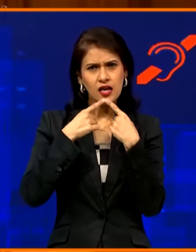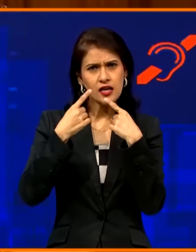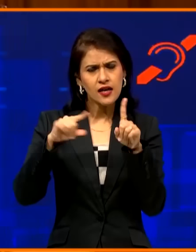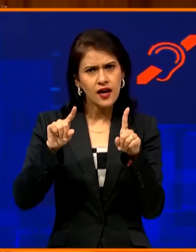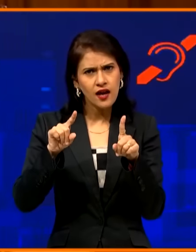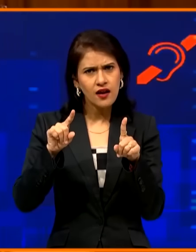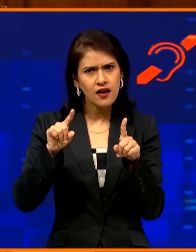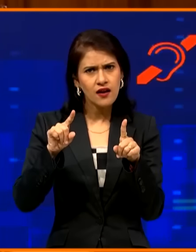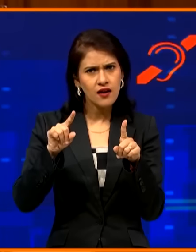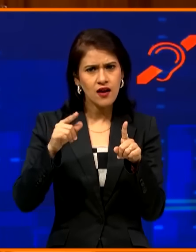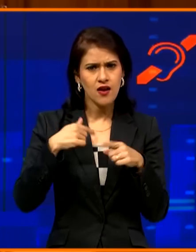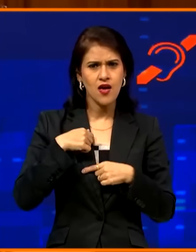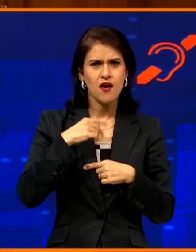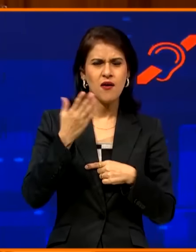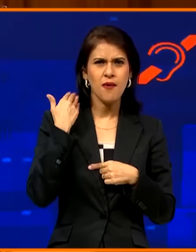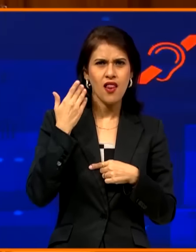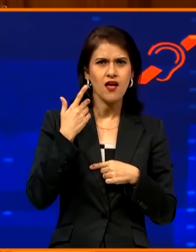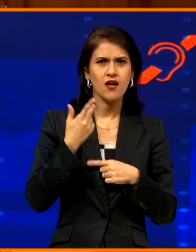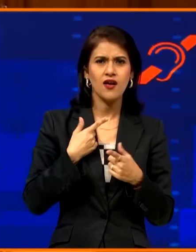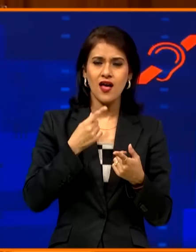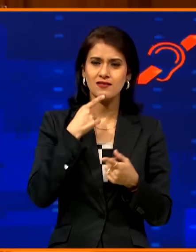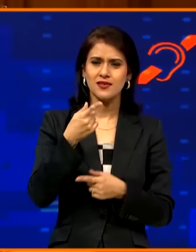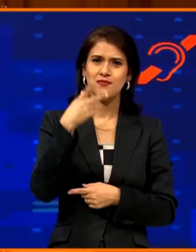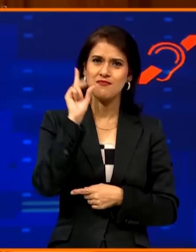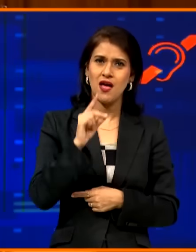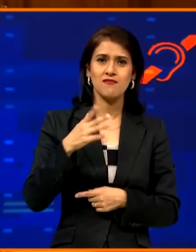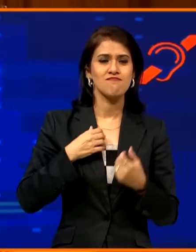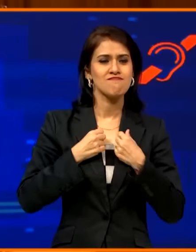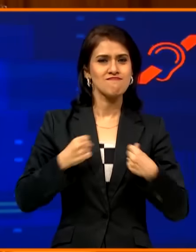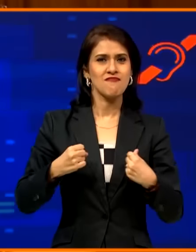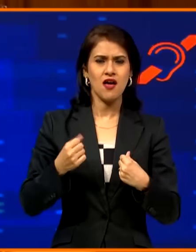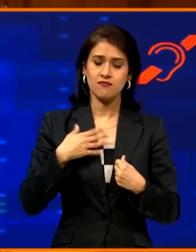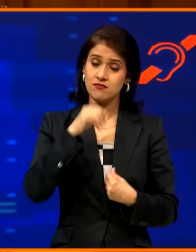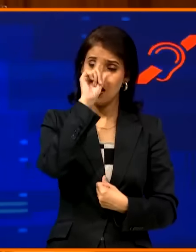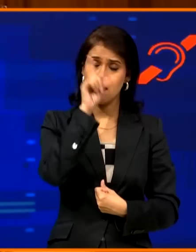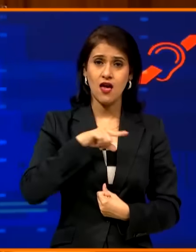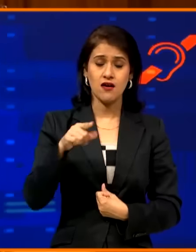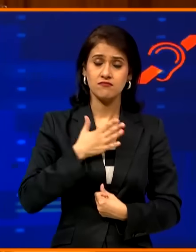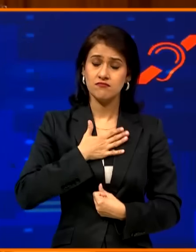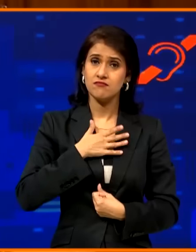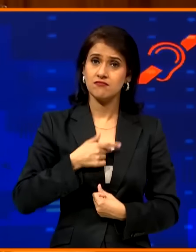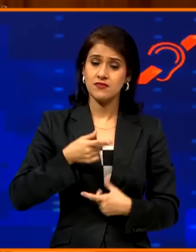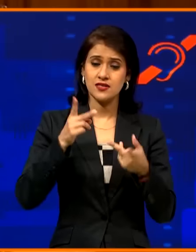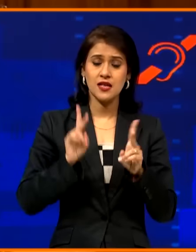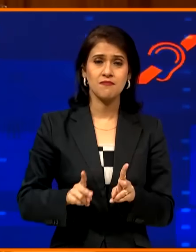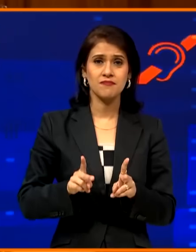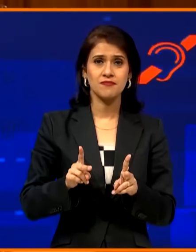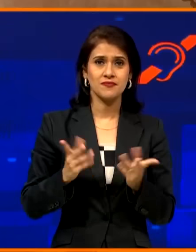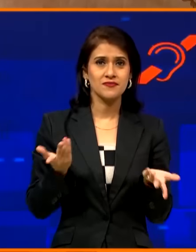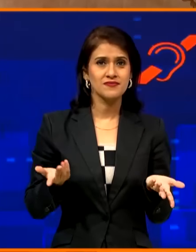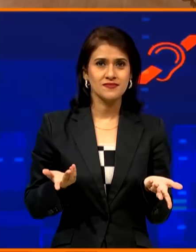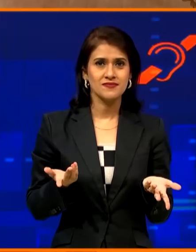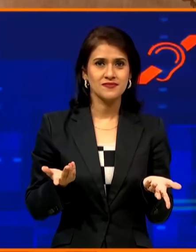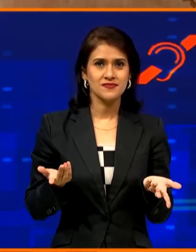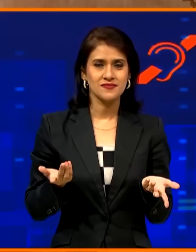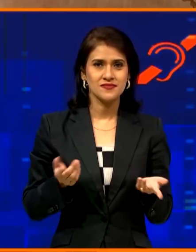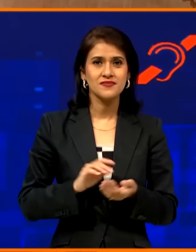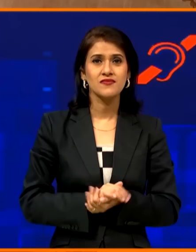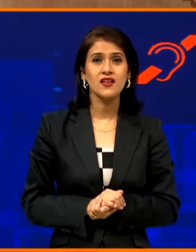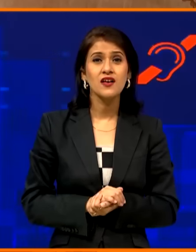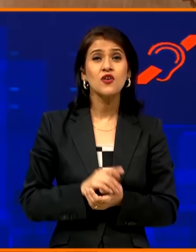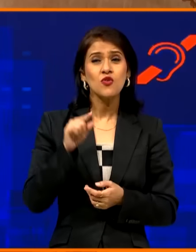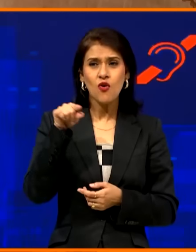चाहिए या नहीं कहना चाहिए काश हमें यह मौका होता कि हम उसी तरह सीना चौड़ा करके यह बात कह सकते तो उस सिचुएशन से